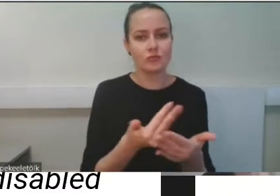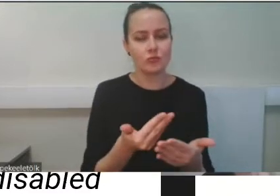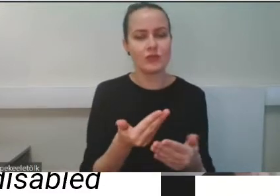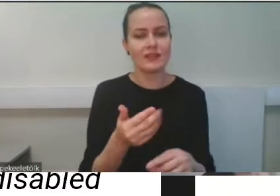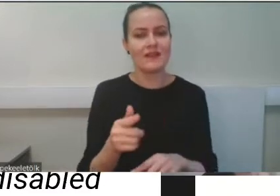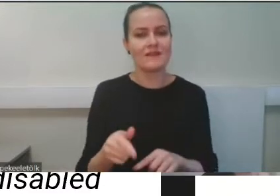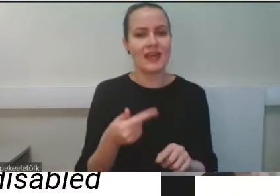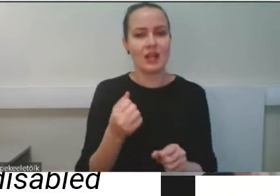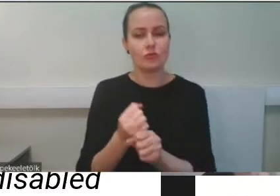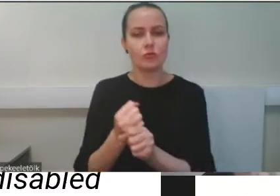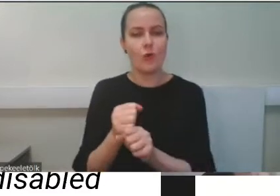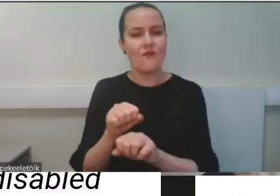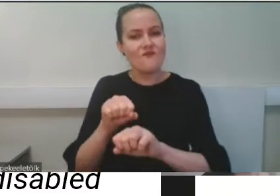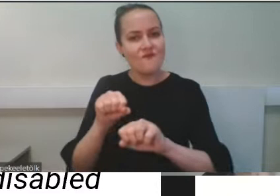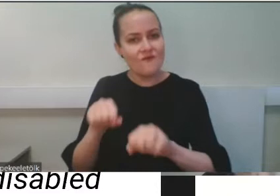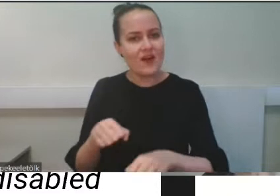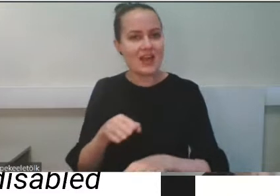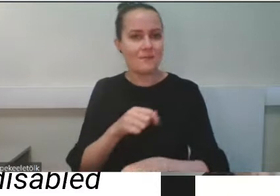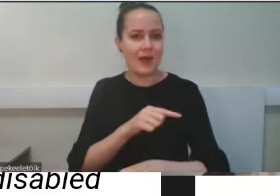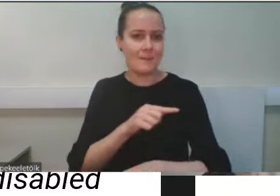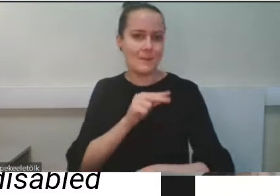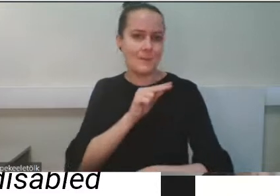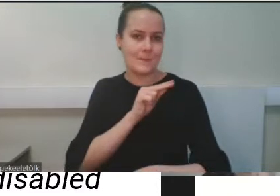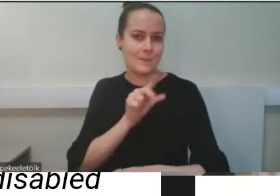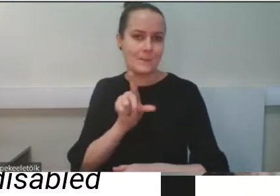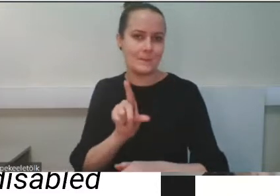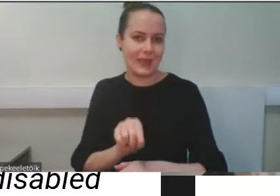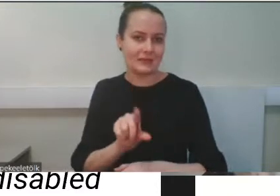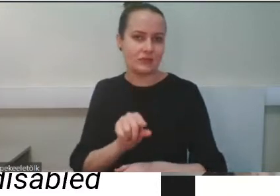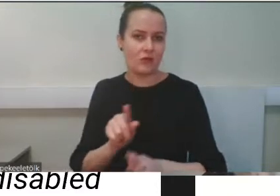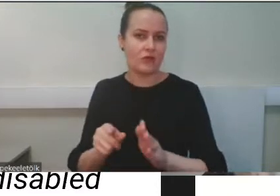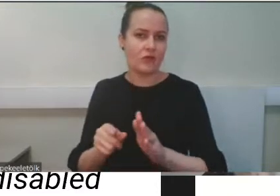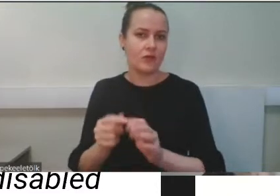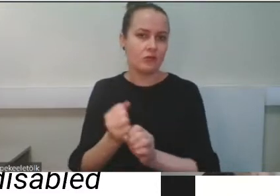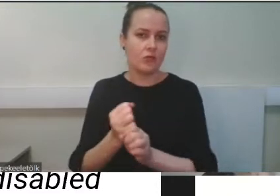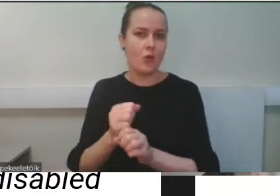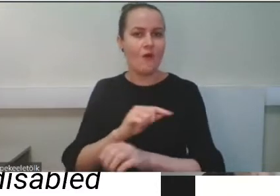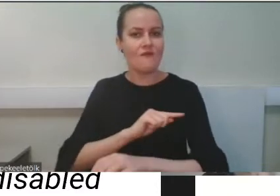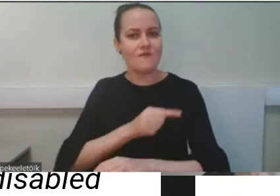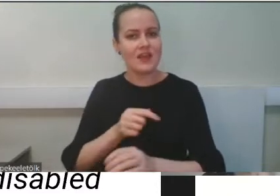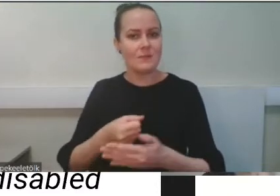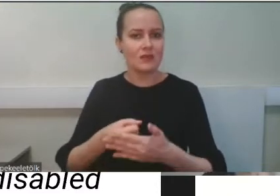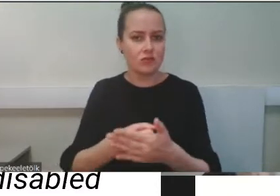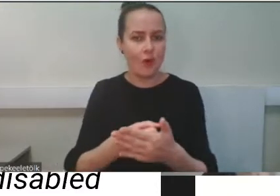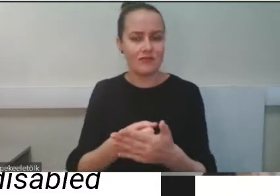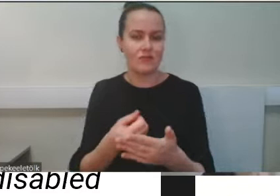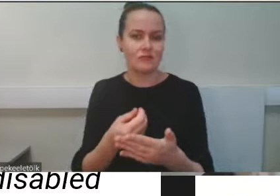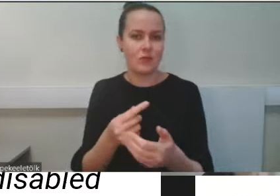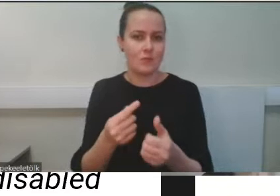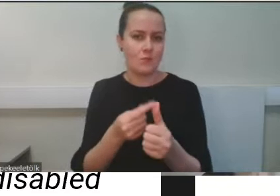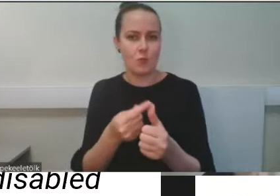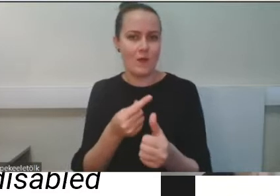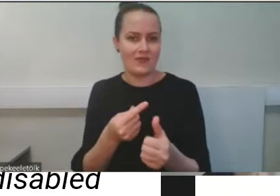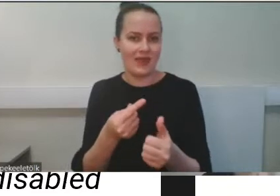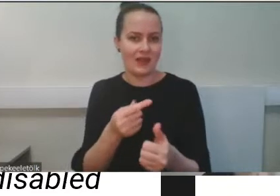keeles kõige lihtsamalt öeldes puue. Ja lisaks nendele mõistetele siis veel on Euroopas